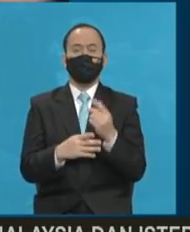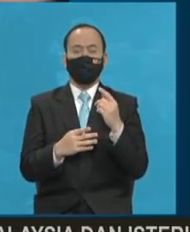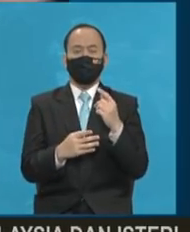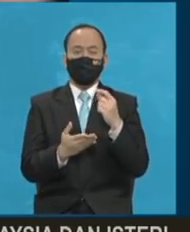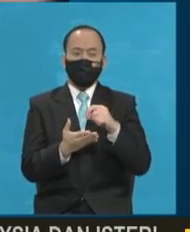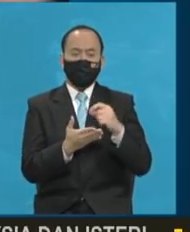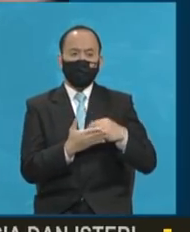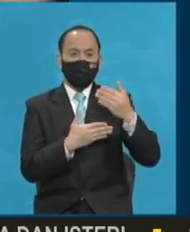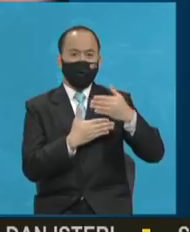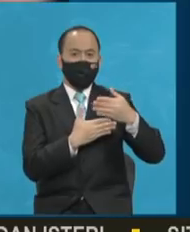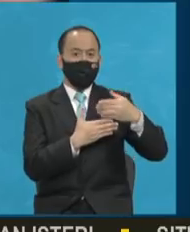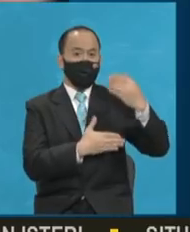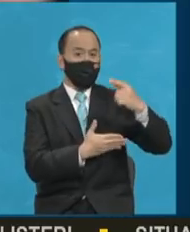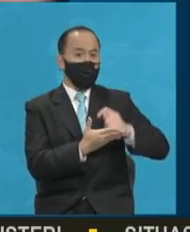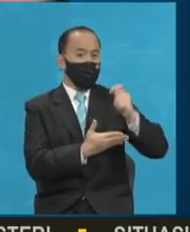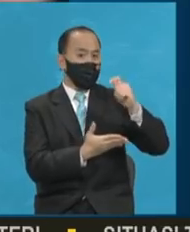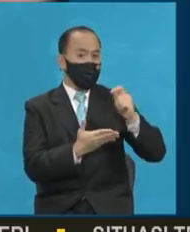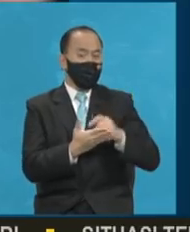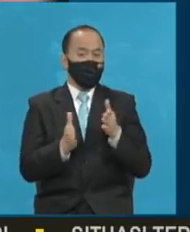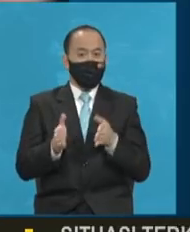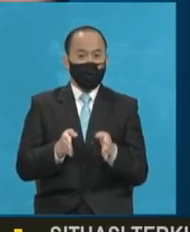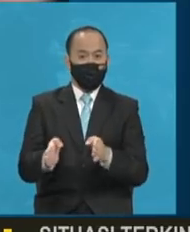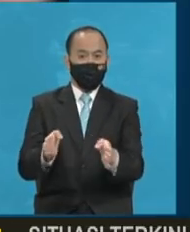dan hal laju yang dibenarkan